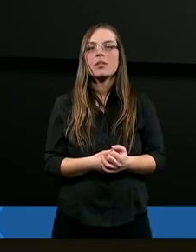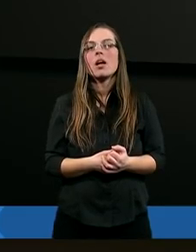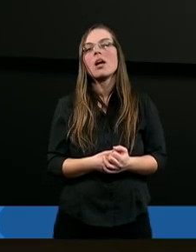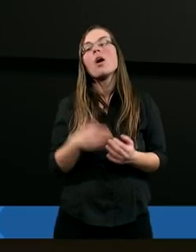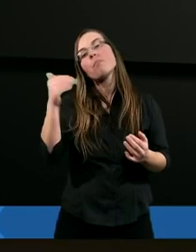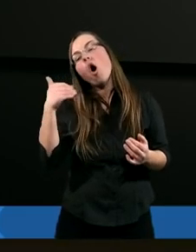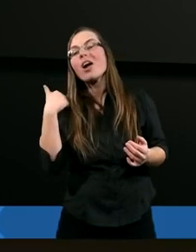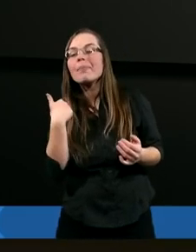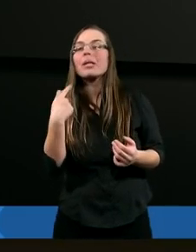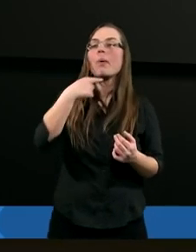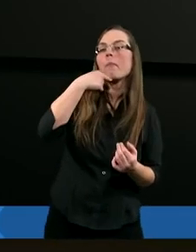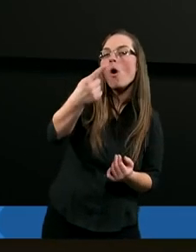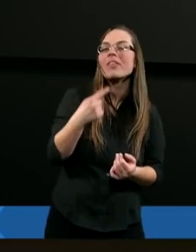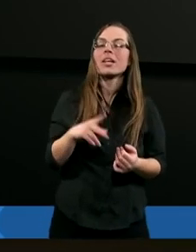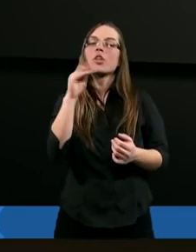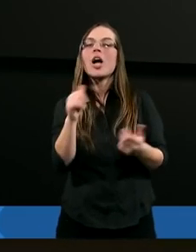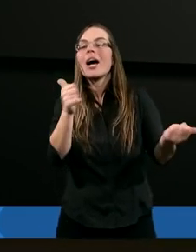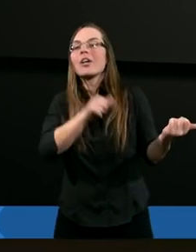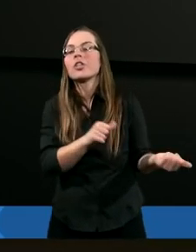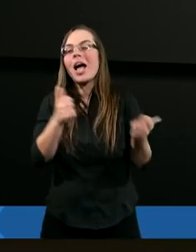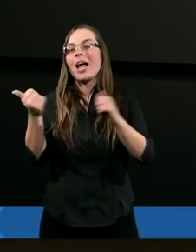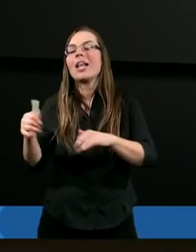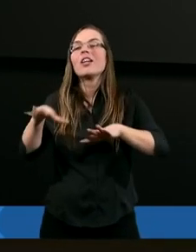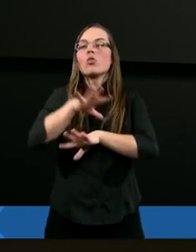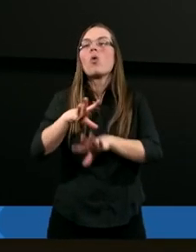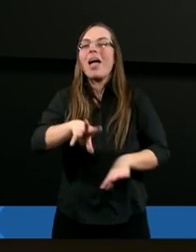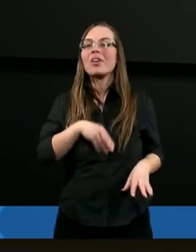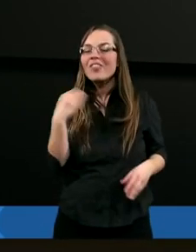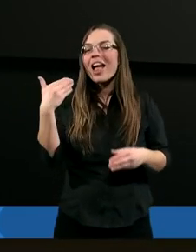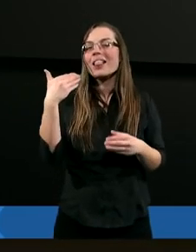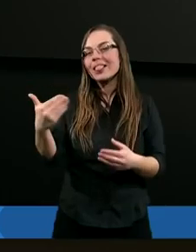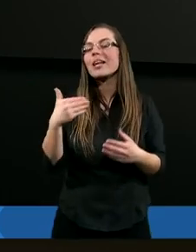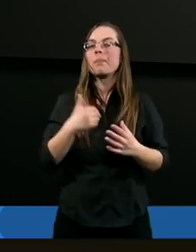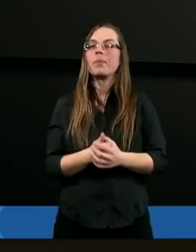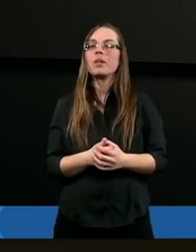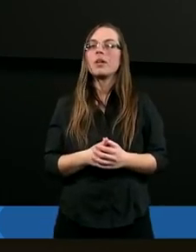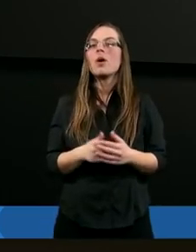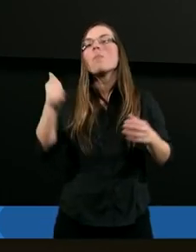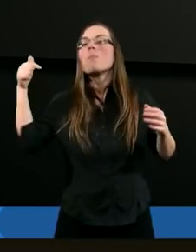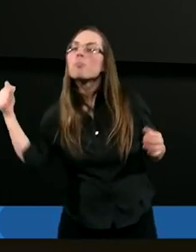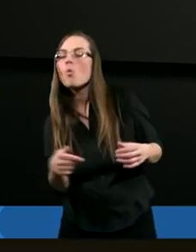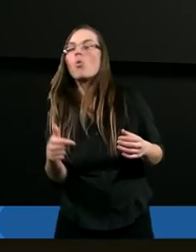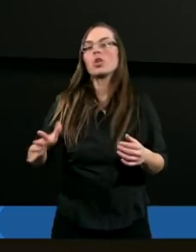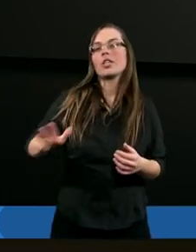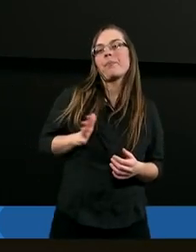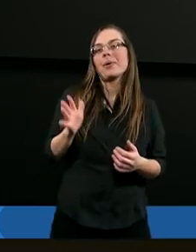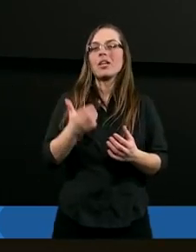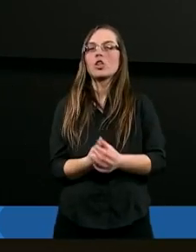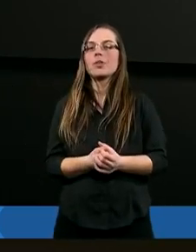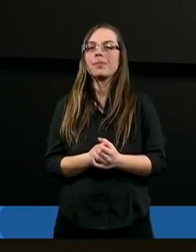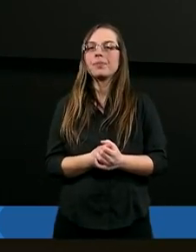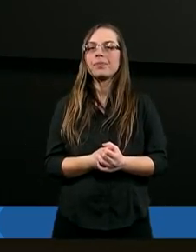Moglibyśmy powiedzieć, że chrzest Duchem Świętym musi być